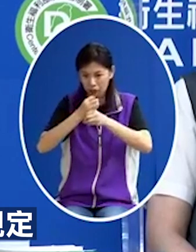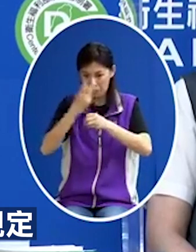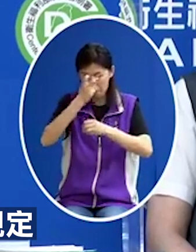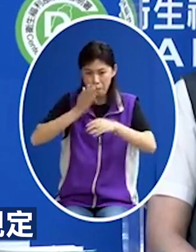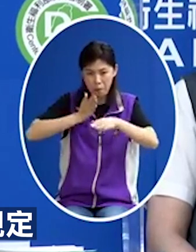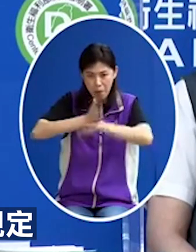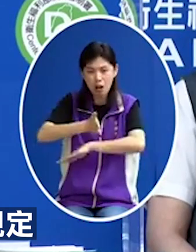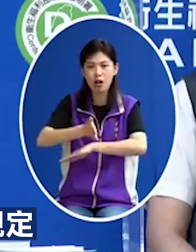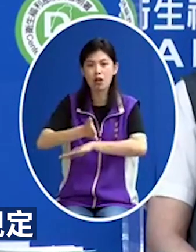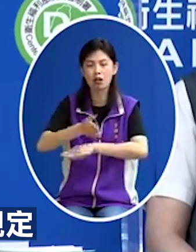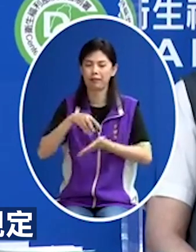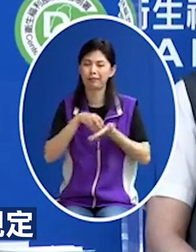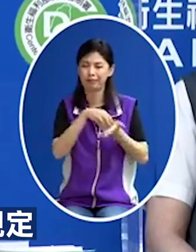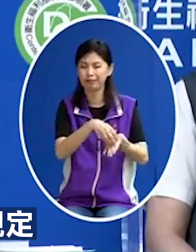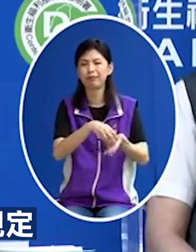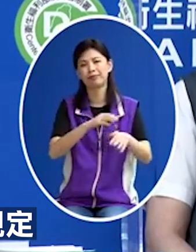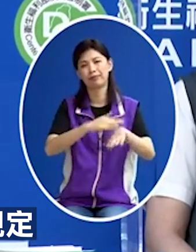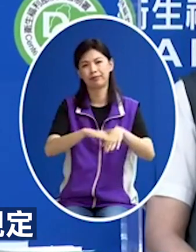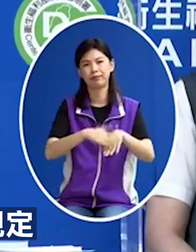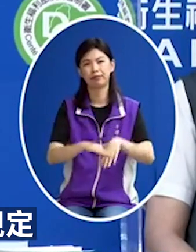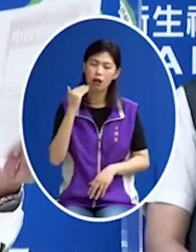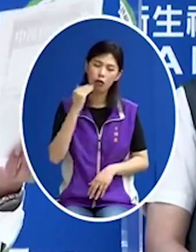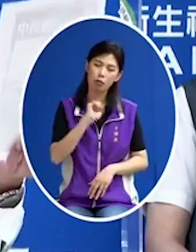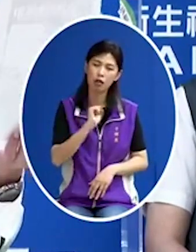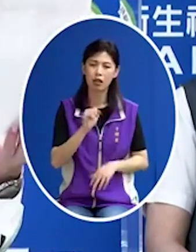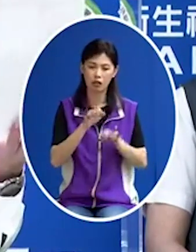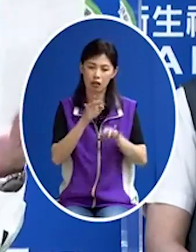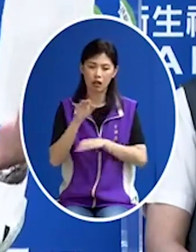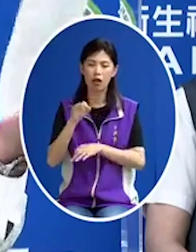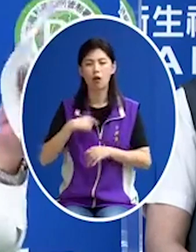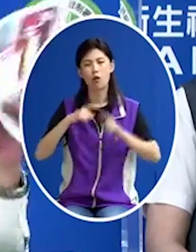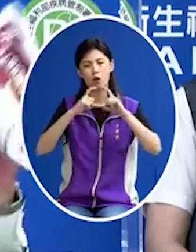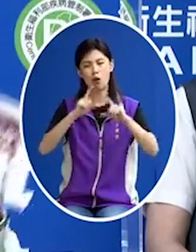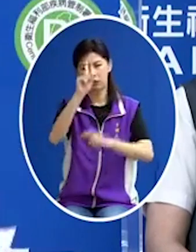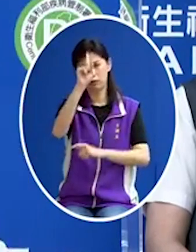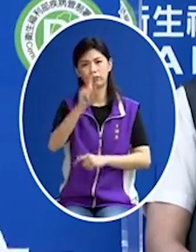们这样医疗器材或是药品的一个规定。我的答案只有一个了